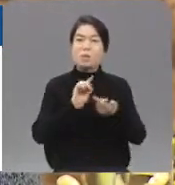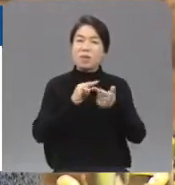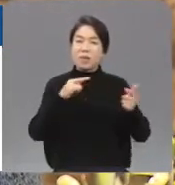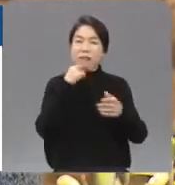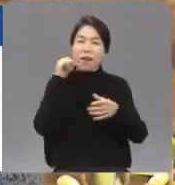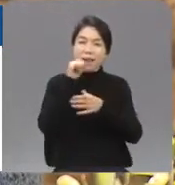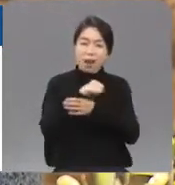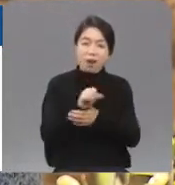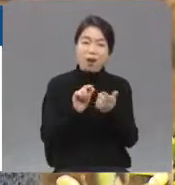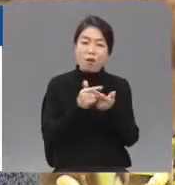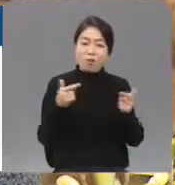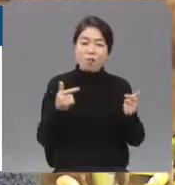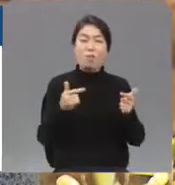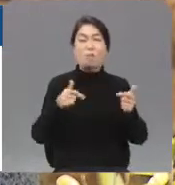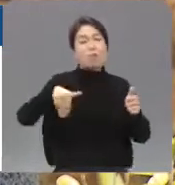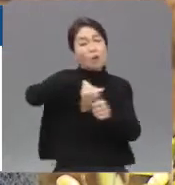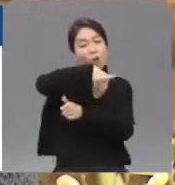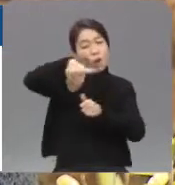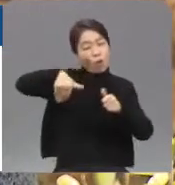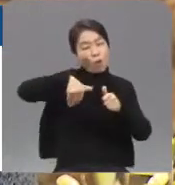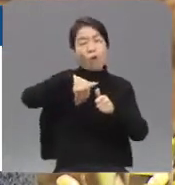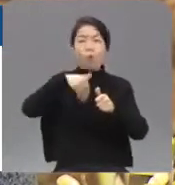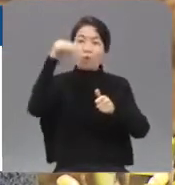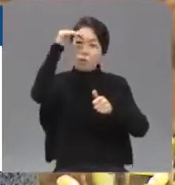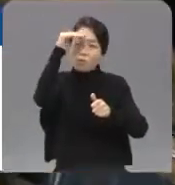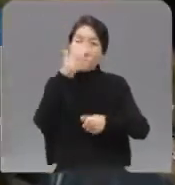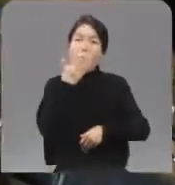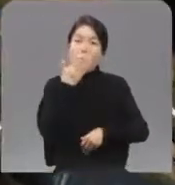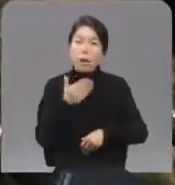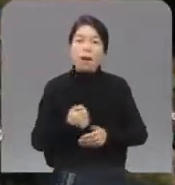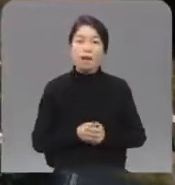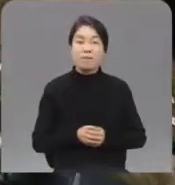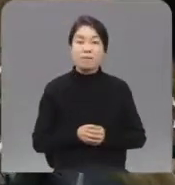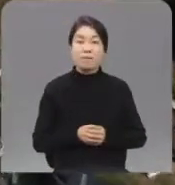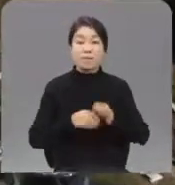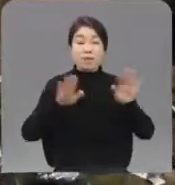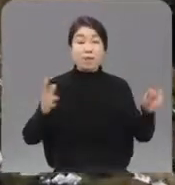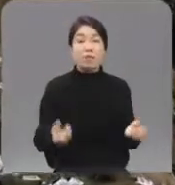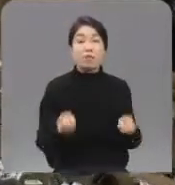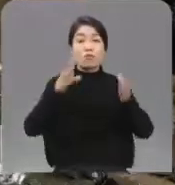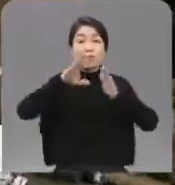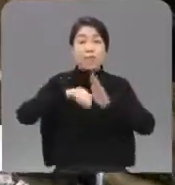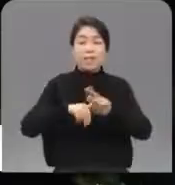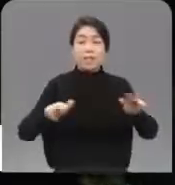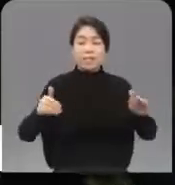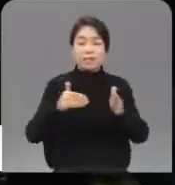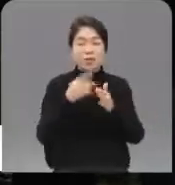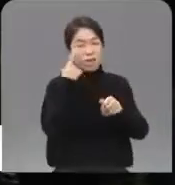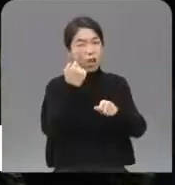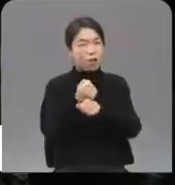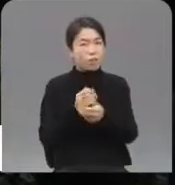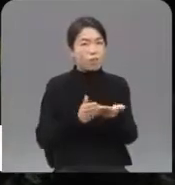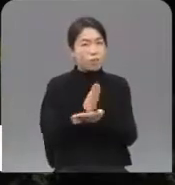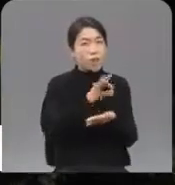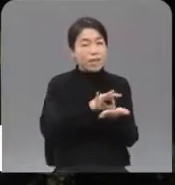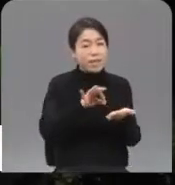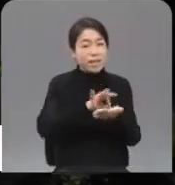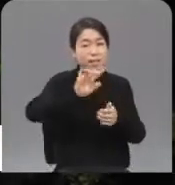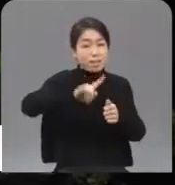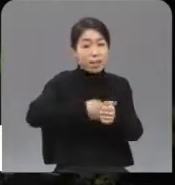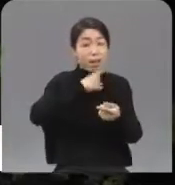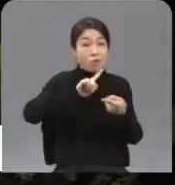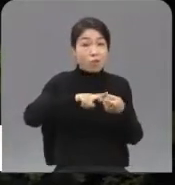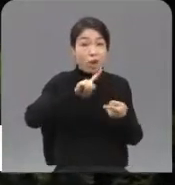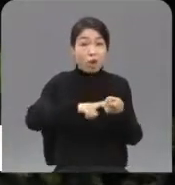열매 그리고 다양한 풍경들을 볼 수 있는 곳이고 이번 축제에서는 그동안 연구용으로만 쓰여 자연 그대로